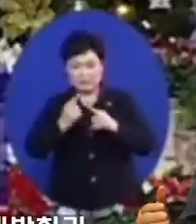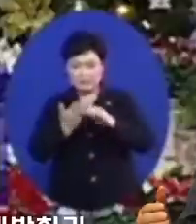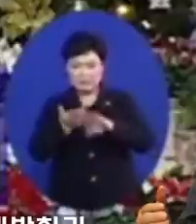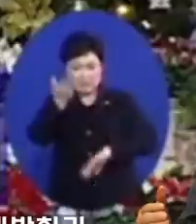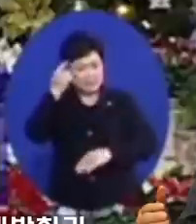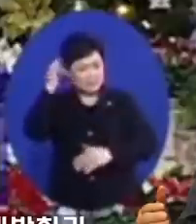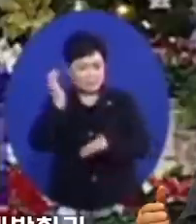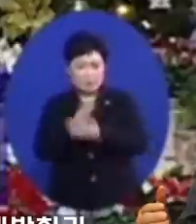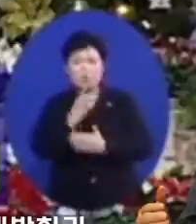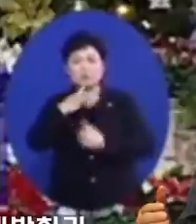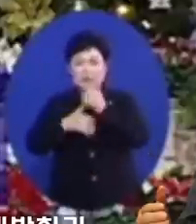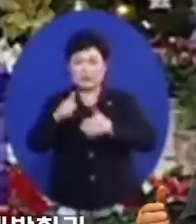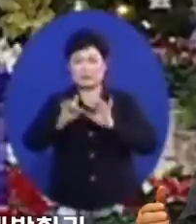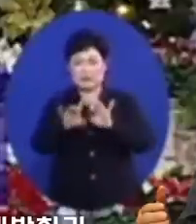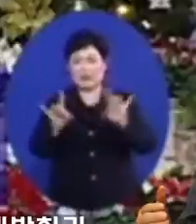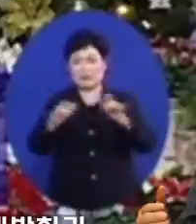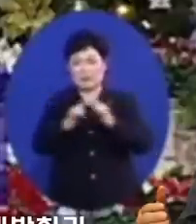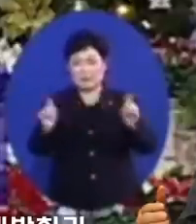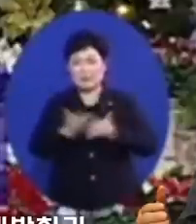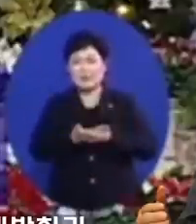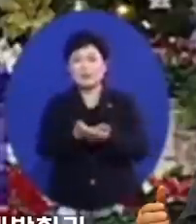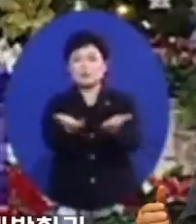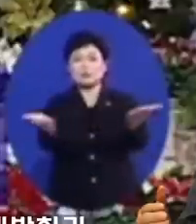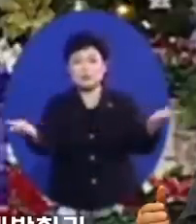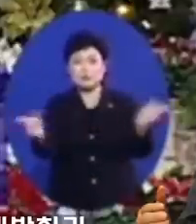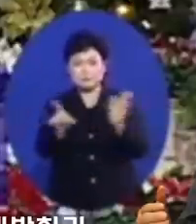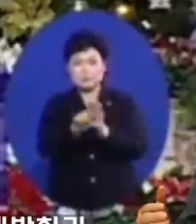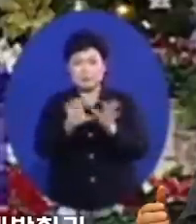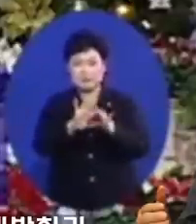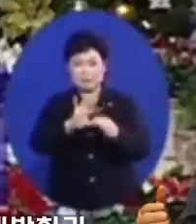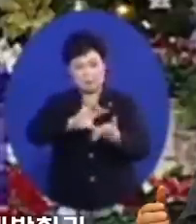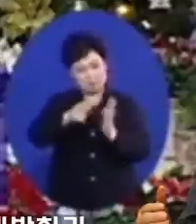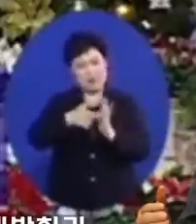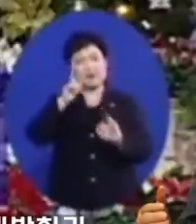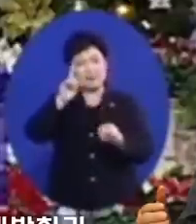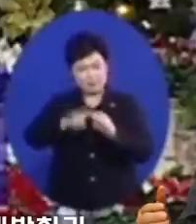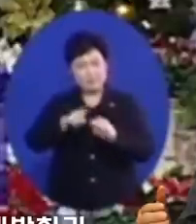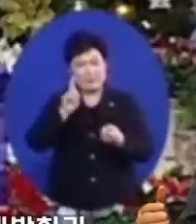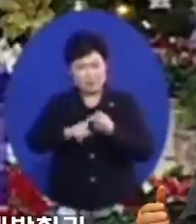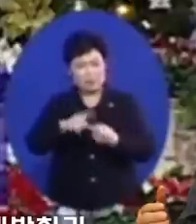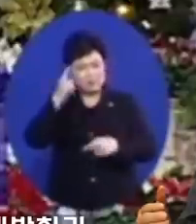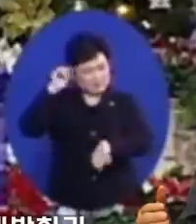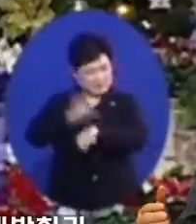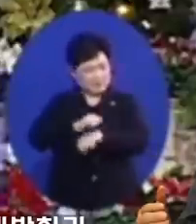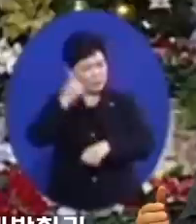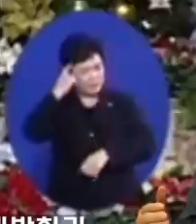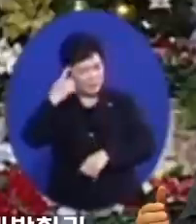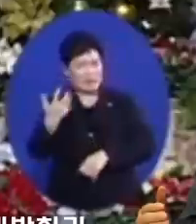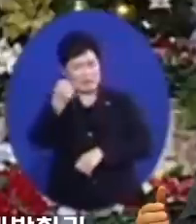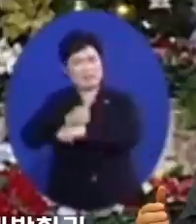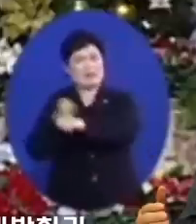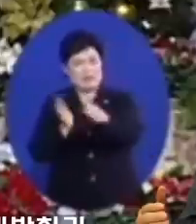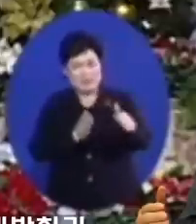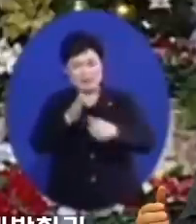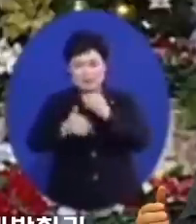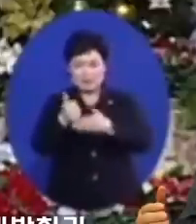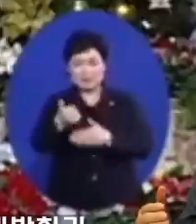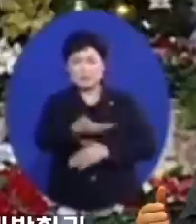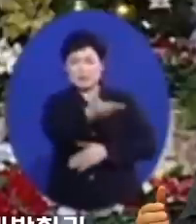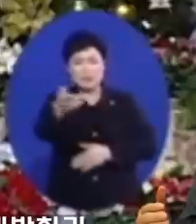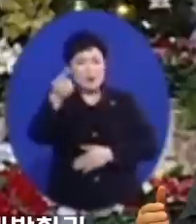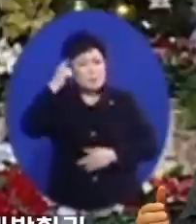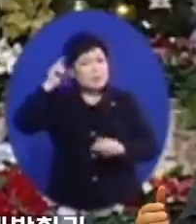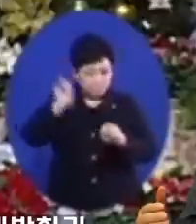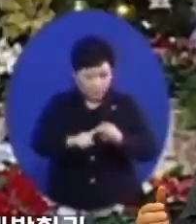오직 하나님께서 각 사람에게 나누어 주신 믿음의 분량대로 지혜롭게 생각하라. 여러분에게 하나님이 믿음의